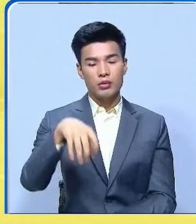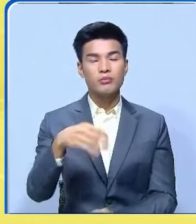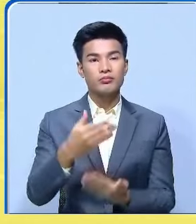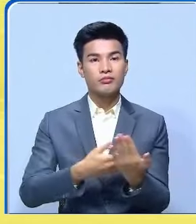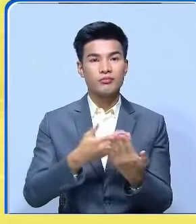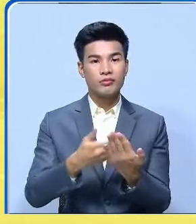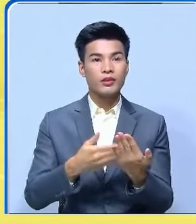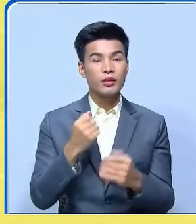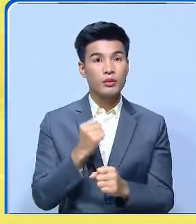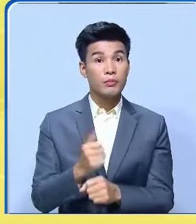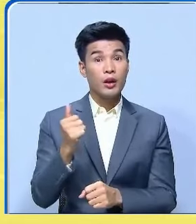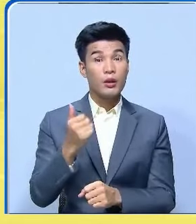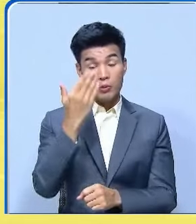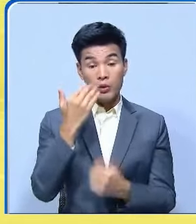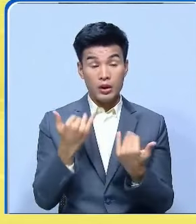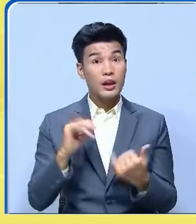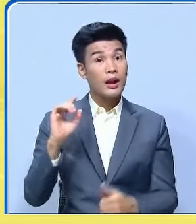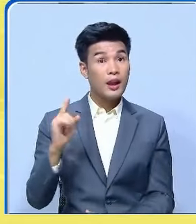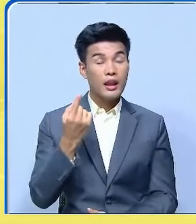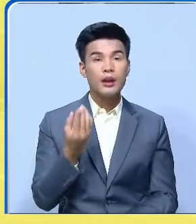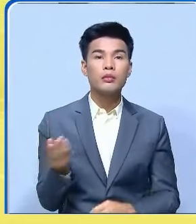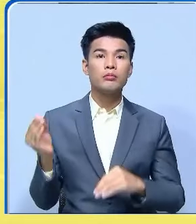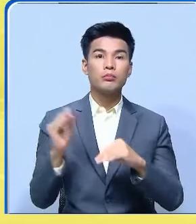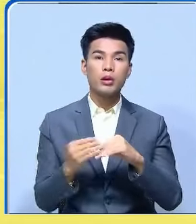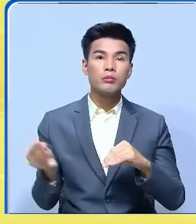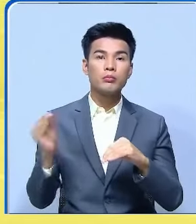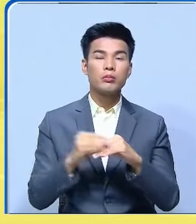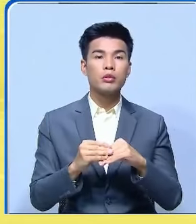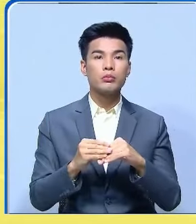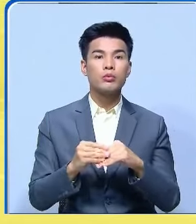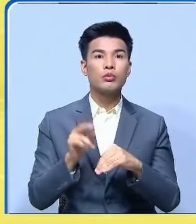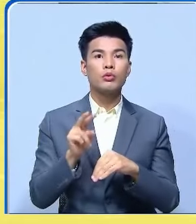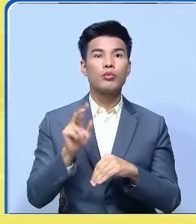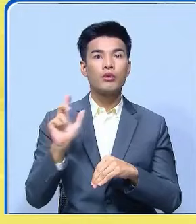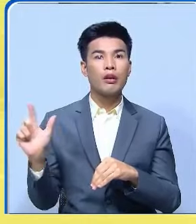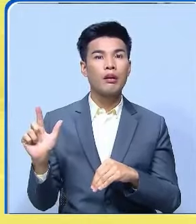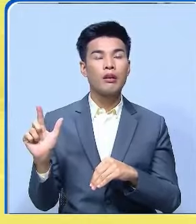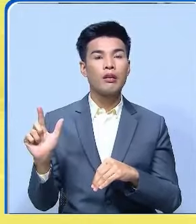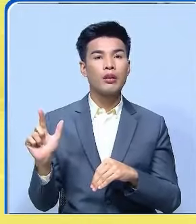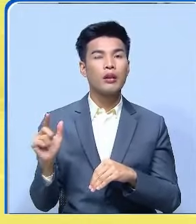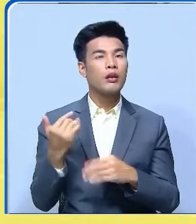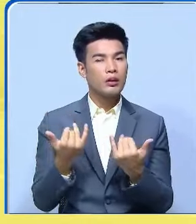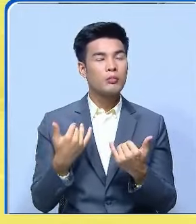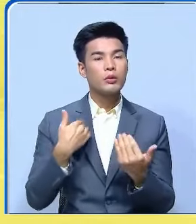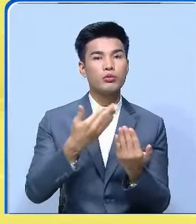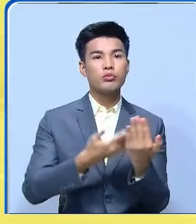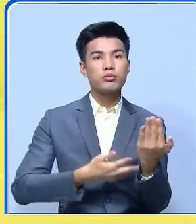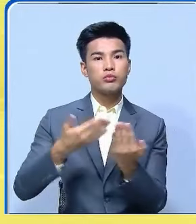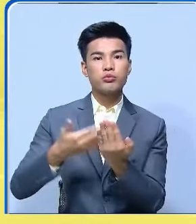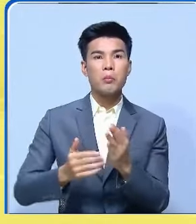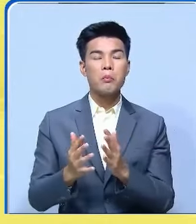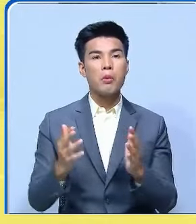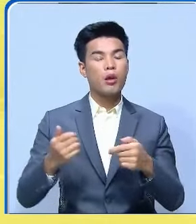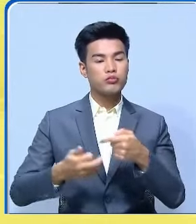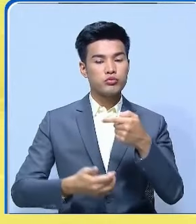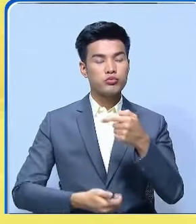าลที่สำเร็จนะเพราะงวดนี้เป็นงวดแรกที่เติมสลากดิจิทัลเข้าไปอีก2ล้านฉบับนะคร ับ ค่ะงวดนี้เห็นบอกว่าเป็นงวดที่มีสลากดิจิทัลขายเยอะที่สุดเป็นประวั